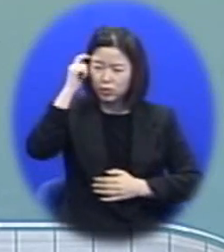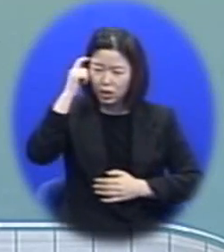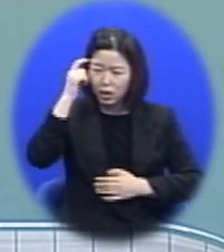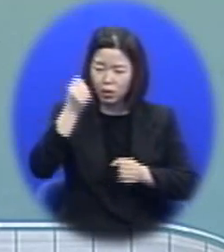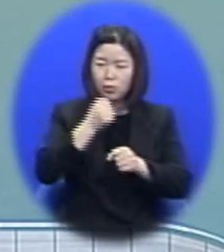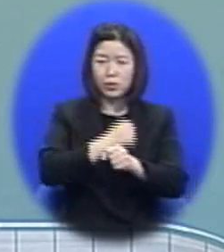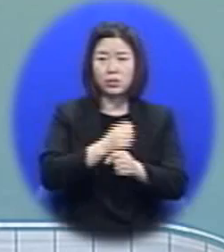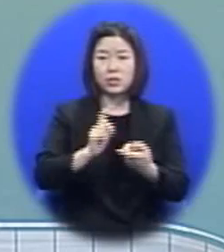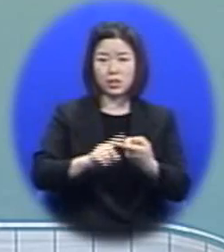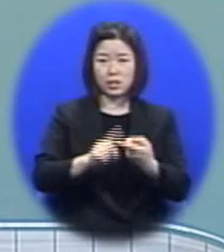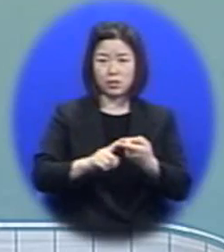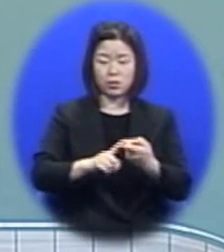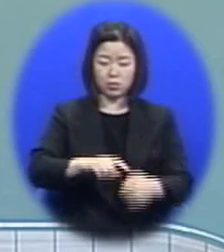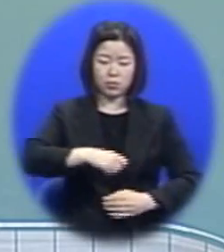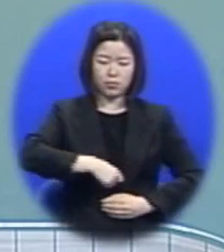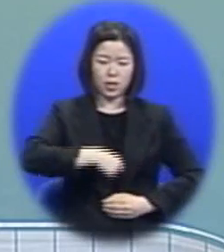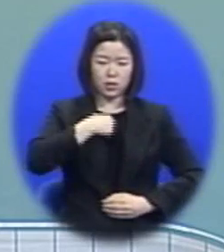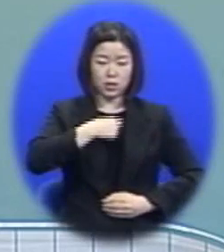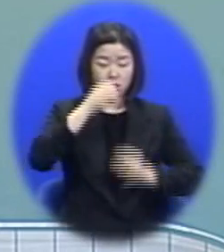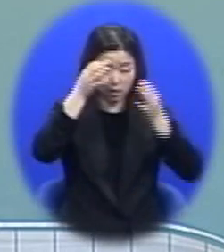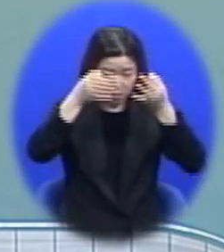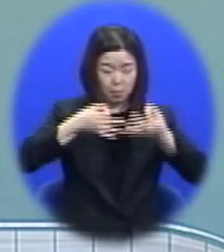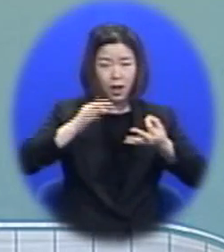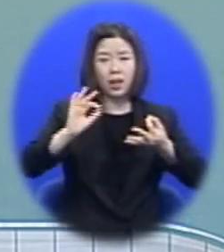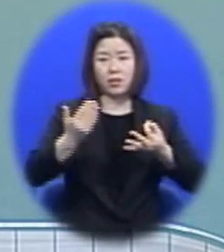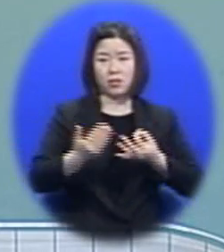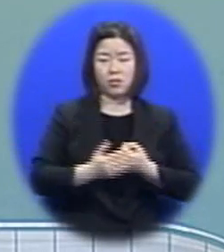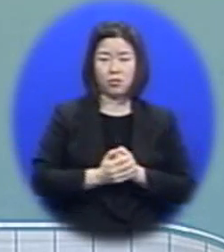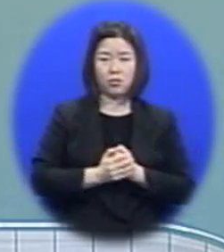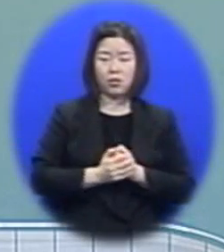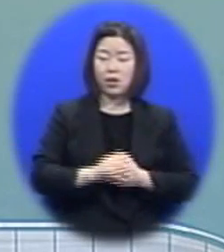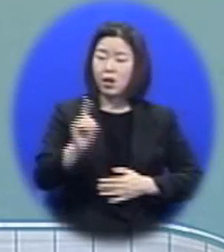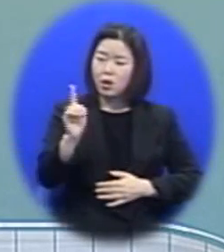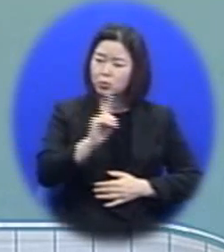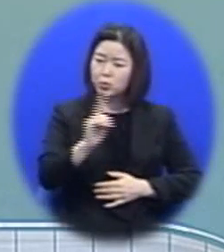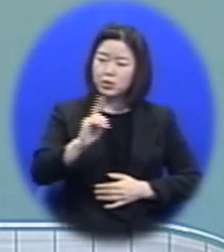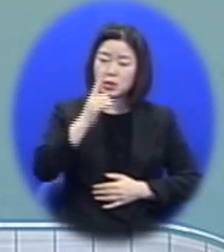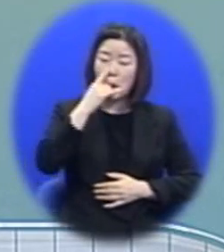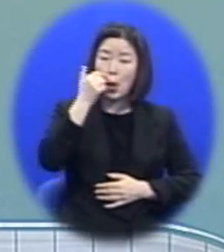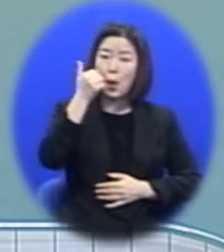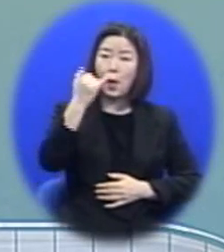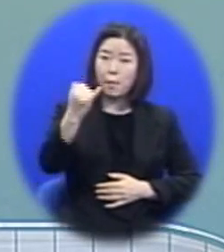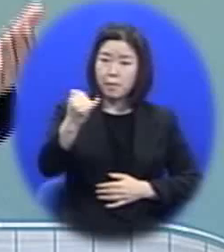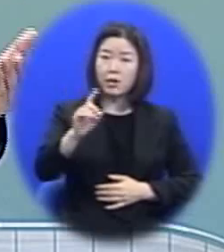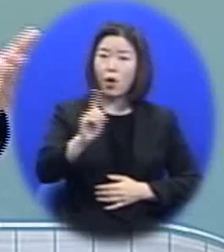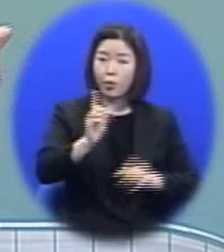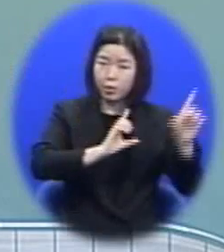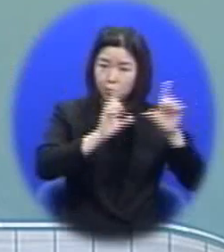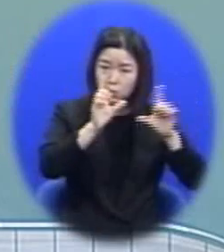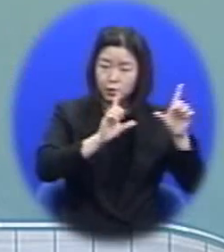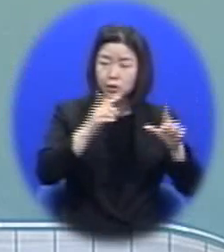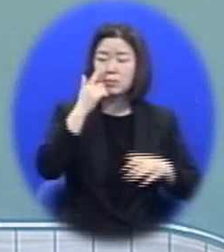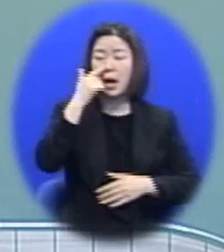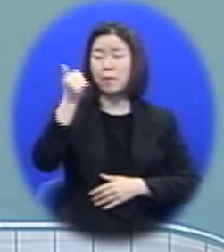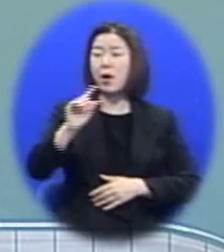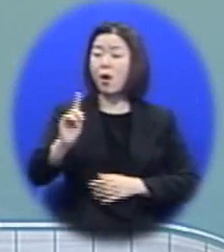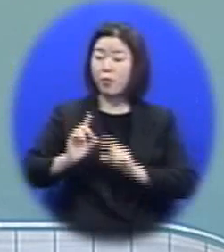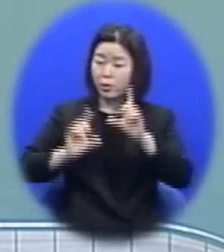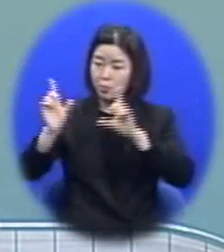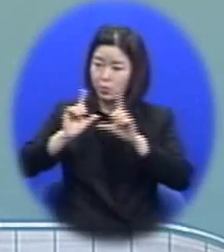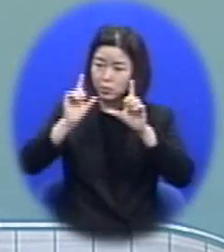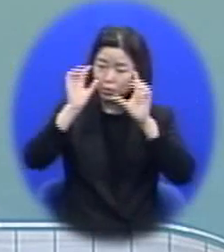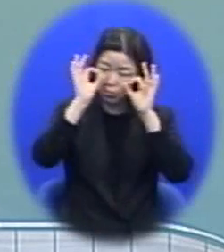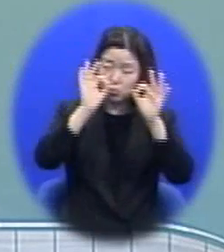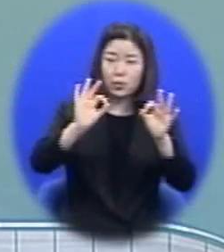정직하게 살펴볼 줄 알아야 합니다 도대체 엄마는 어떤 모습이고 아빠는 어떤 모습으로 보일까요